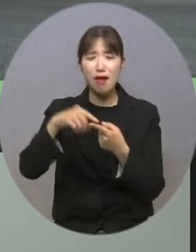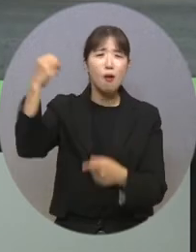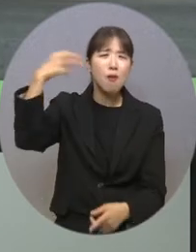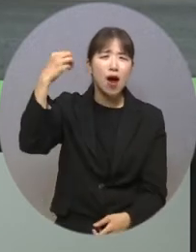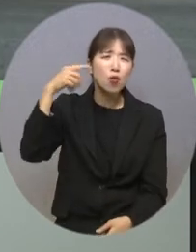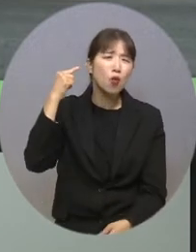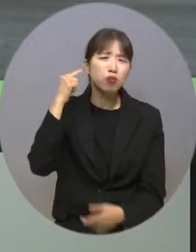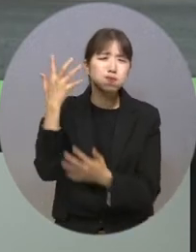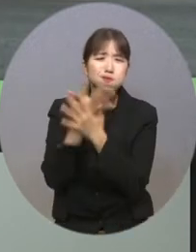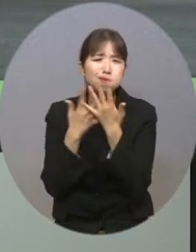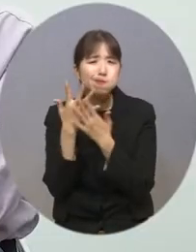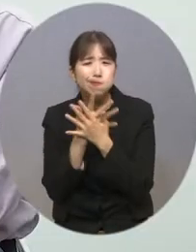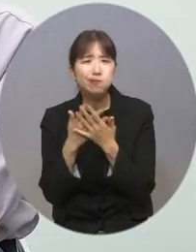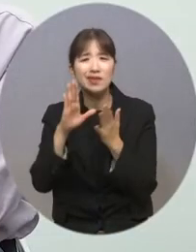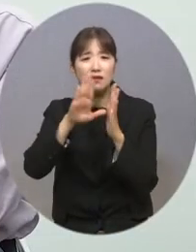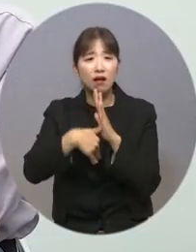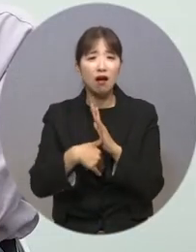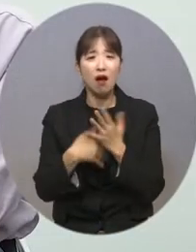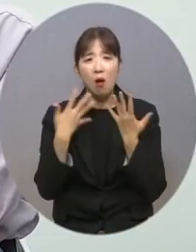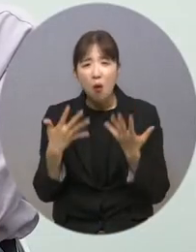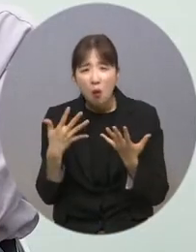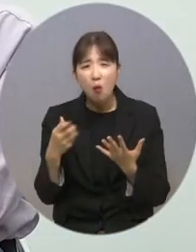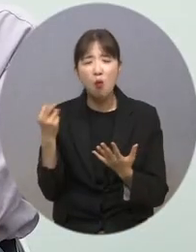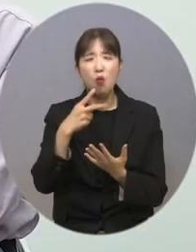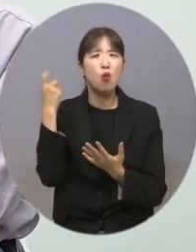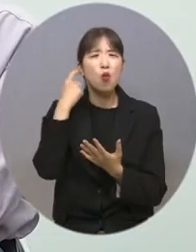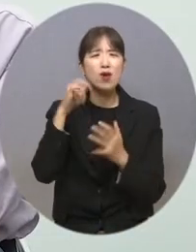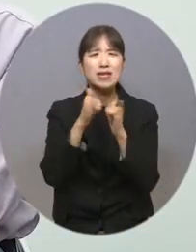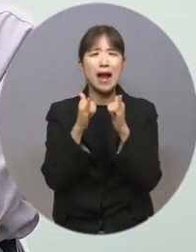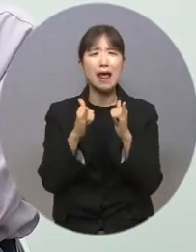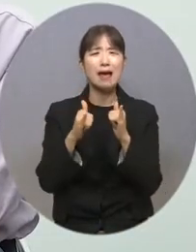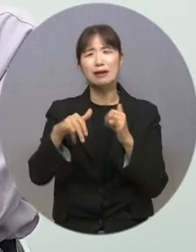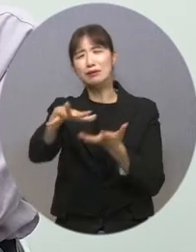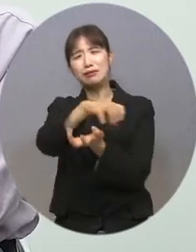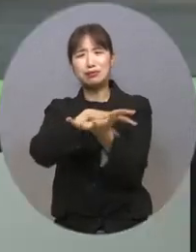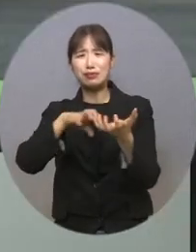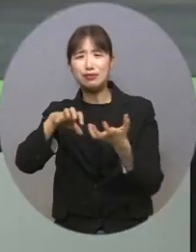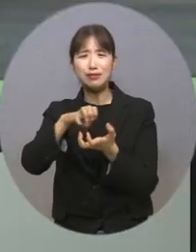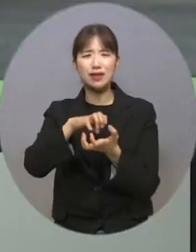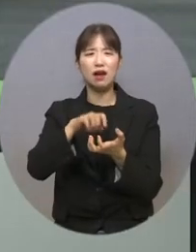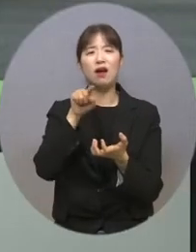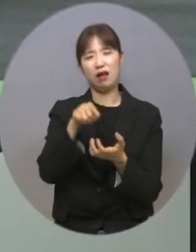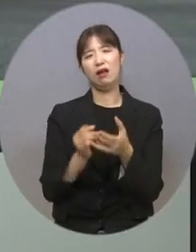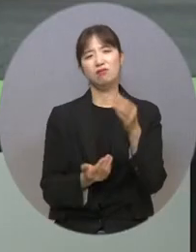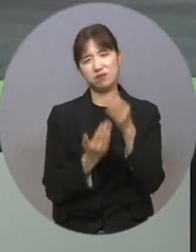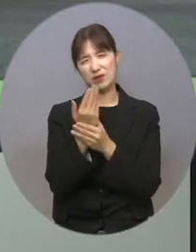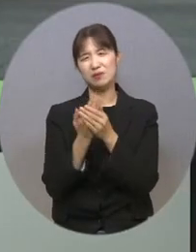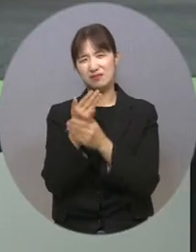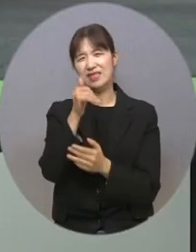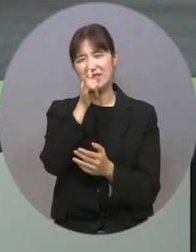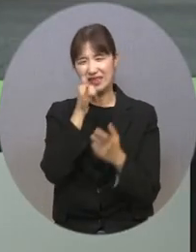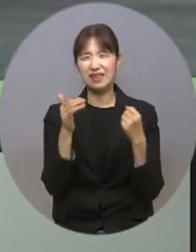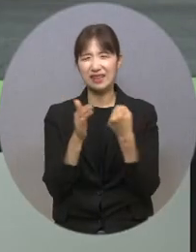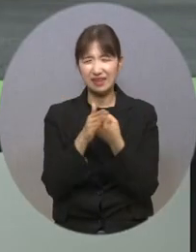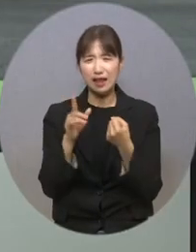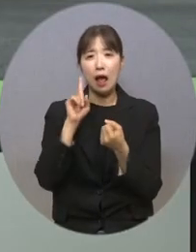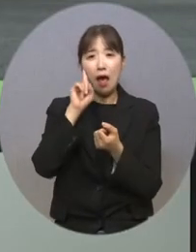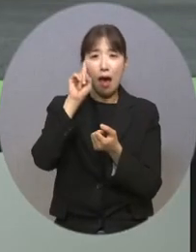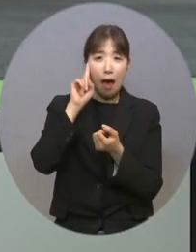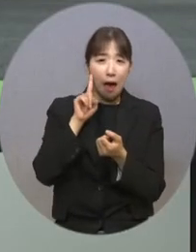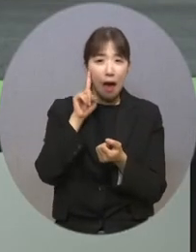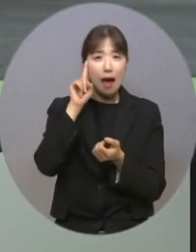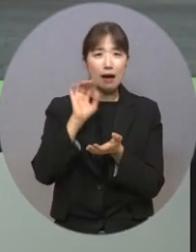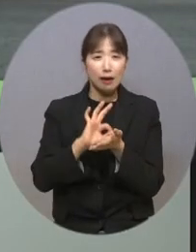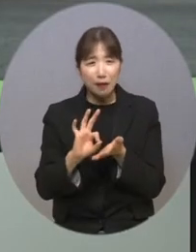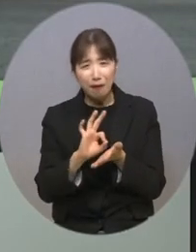만약에 이게 잘 안나오거나 뭐 소리에 묻히거나 열어서 또 돌발 상황이 있고 그야말로 신경을 곤두